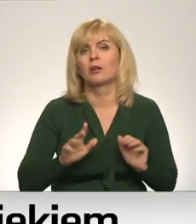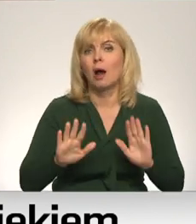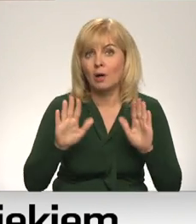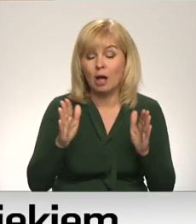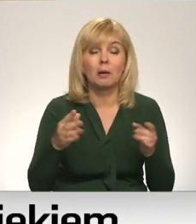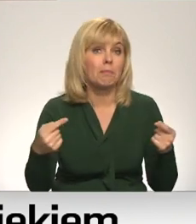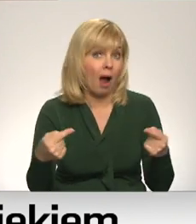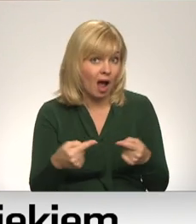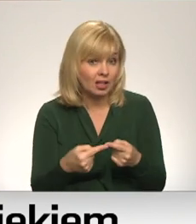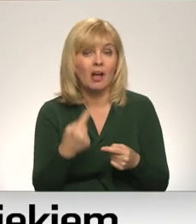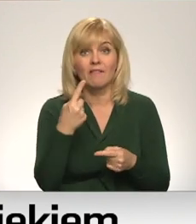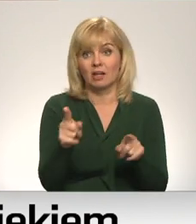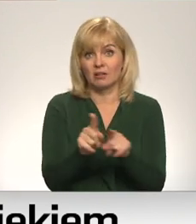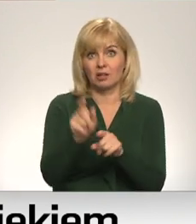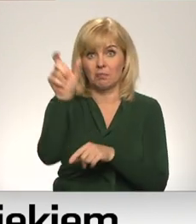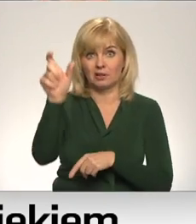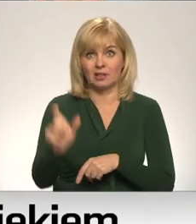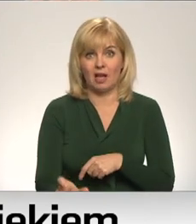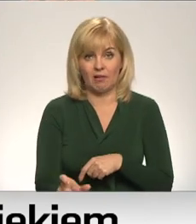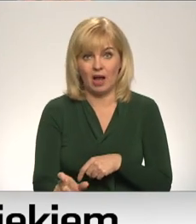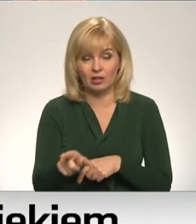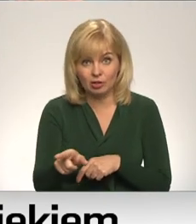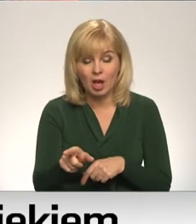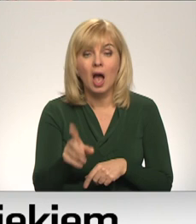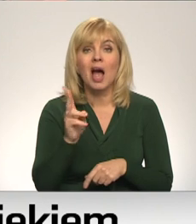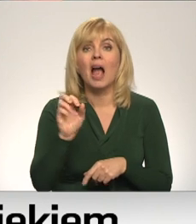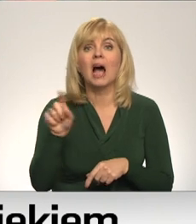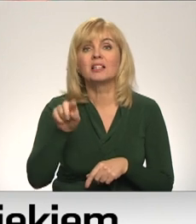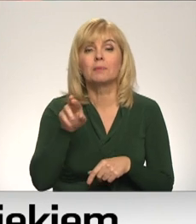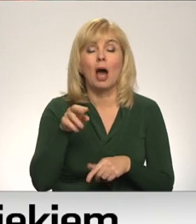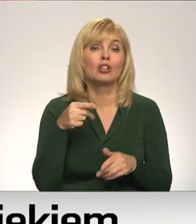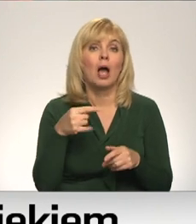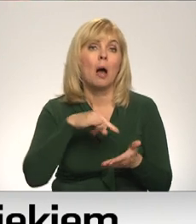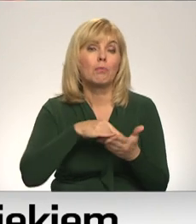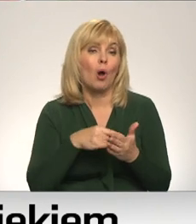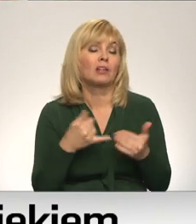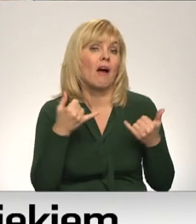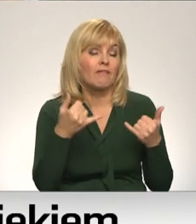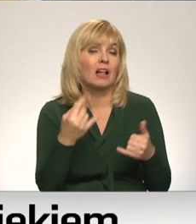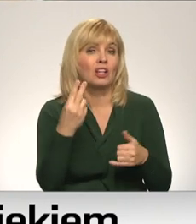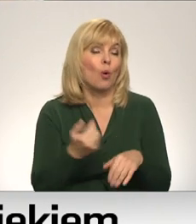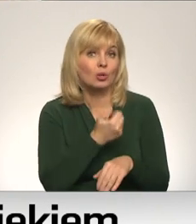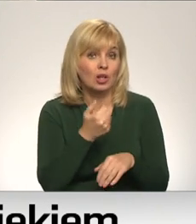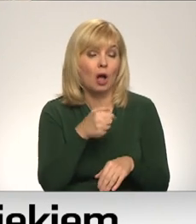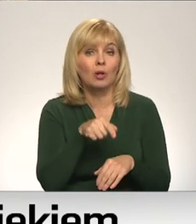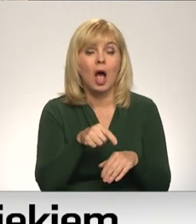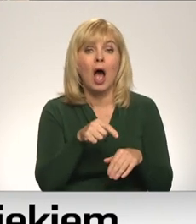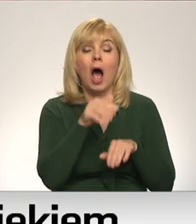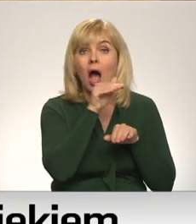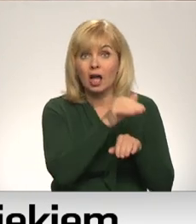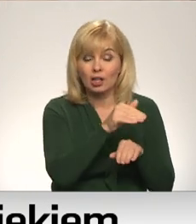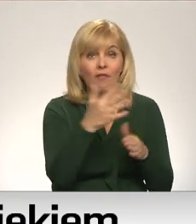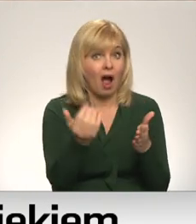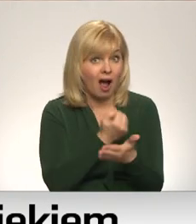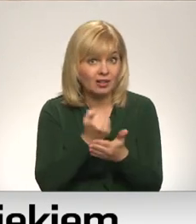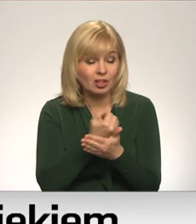kad patiesībā tas ir viens un tas pats cilvēks. Kaspars šim projektam jau veltījis 2 gadus. Viņš uzsver, brīdī, kad arhīvos izdodas atrast